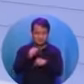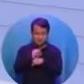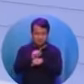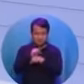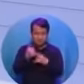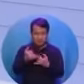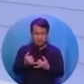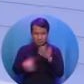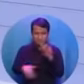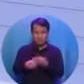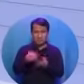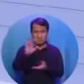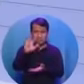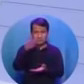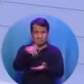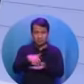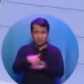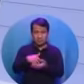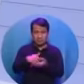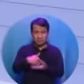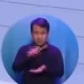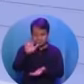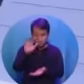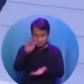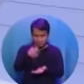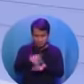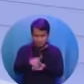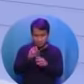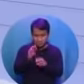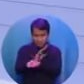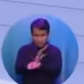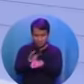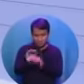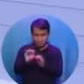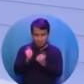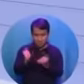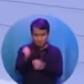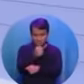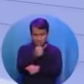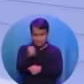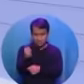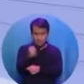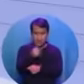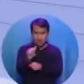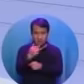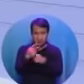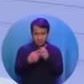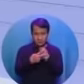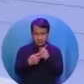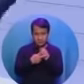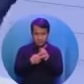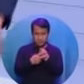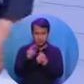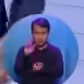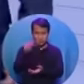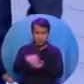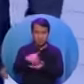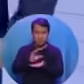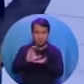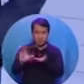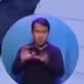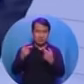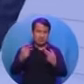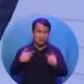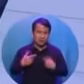ito na po. Meron na kayong pagkakabalahan kung paano gastusin, kung paano i-save itong 5,000 pesos cash. Meron na kayo